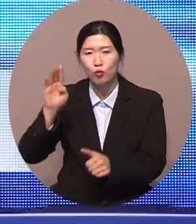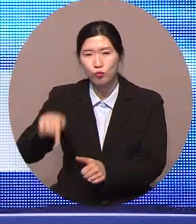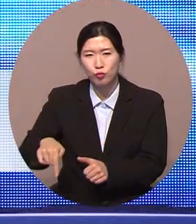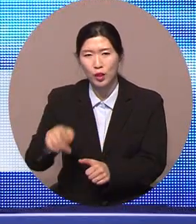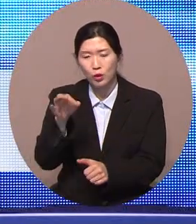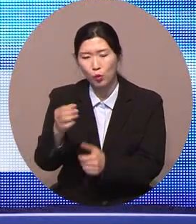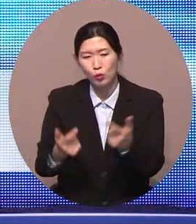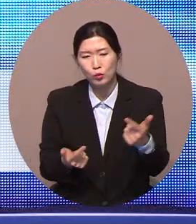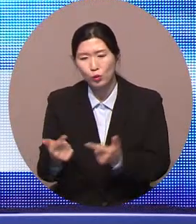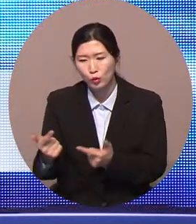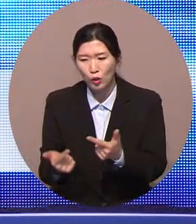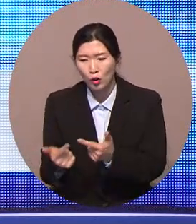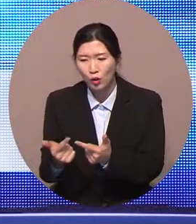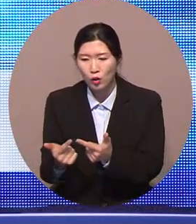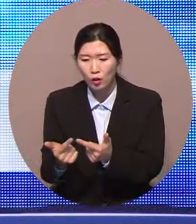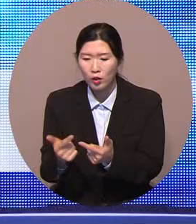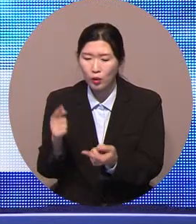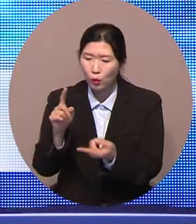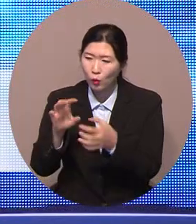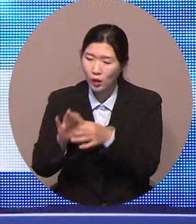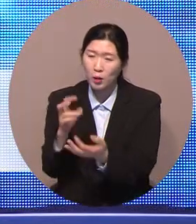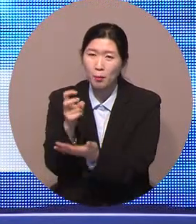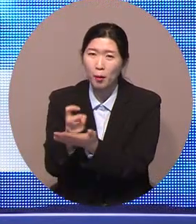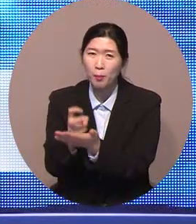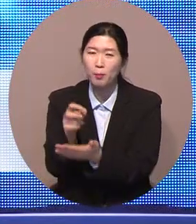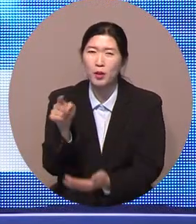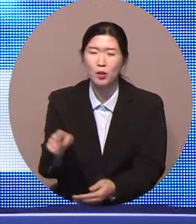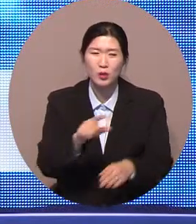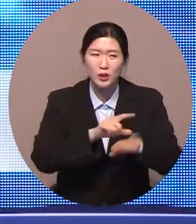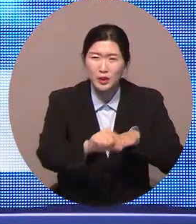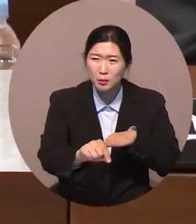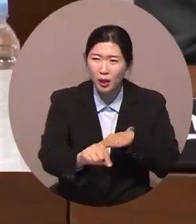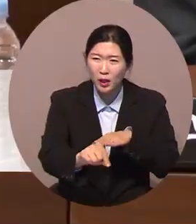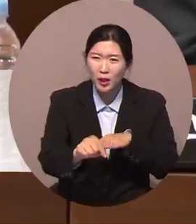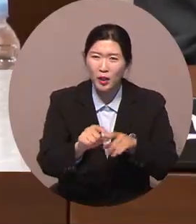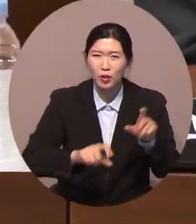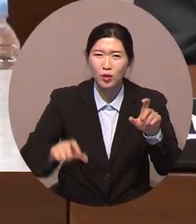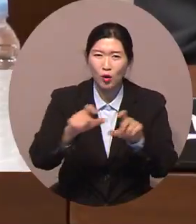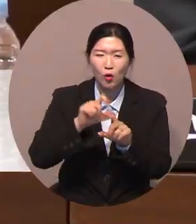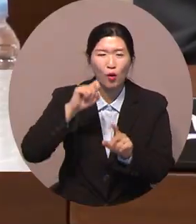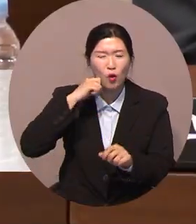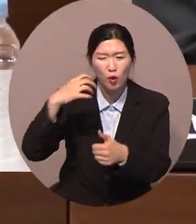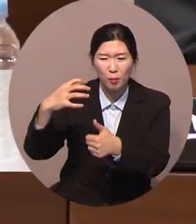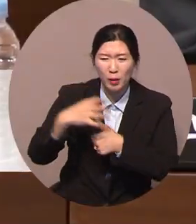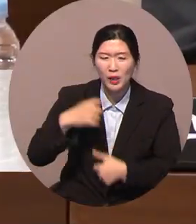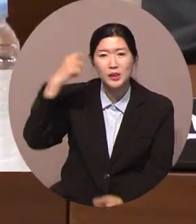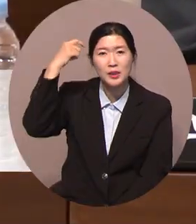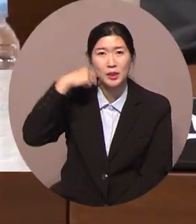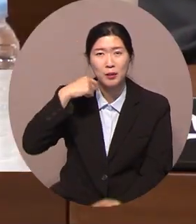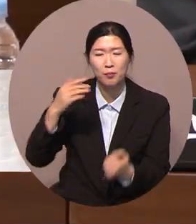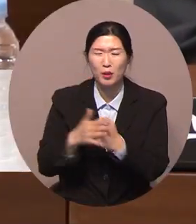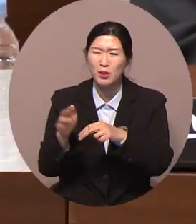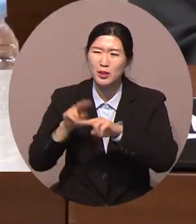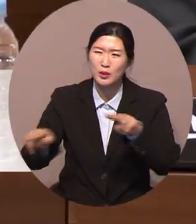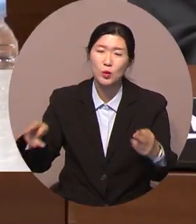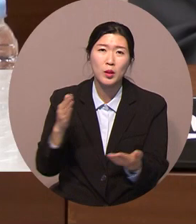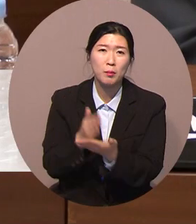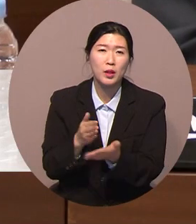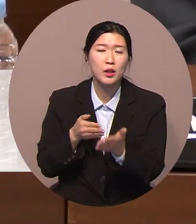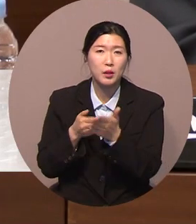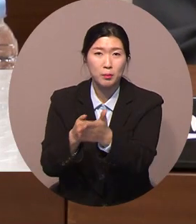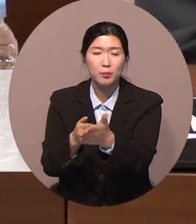개정안이 추진되는 것과 관련해 지방 교육에 어려움을 가중하는 법이라며 당장 철회해야 한다고